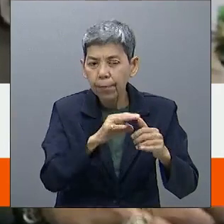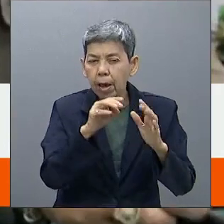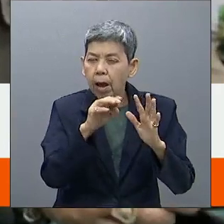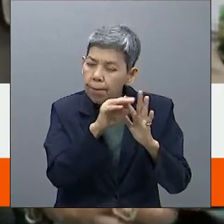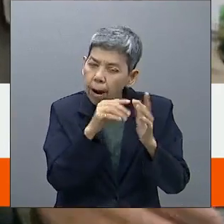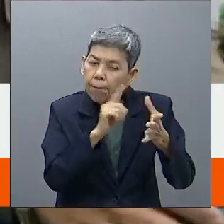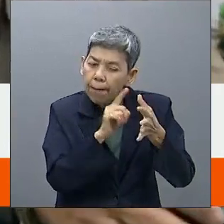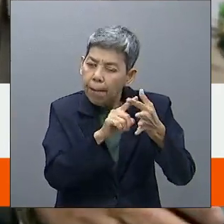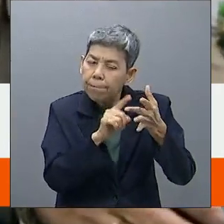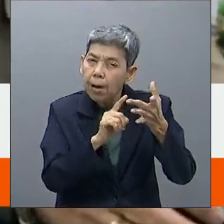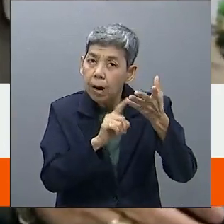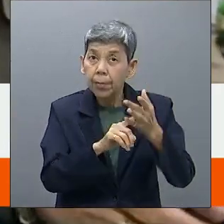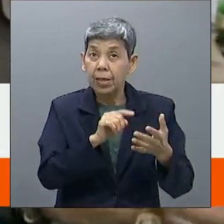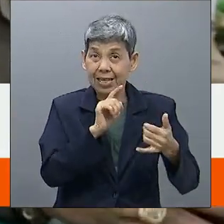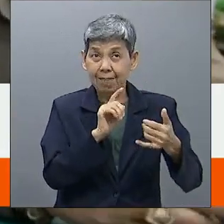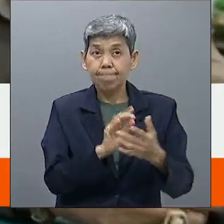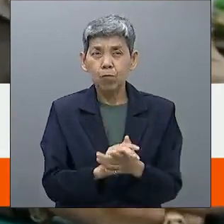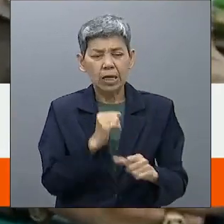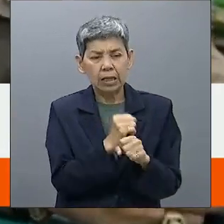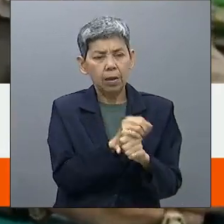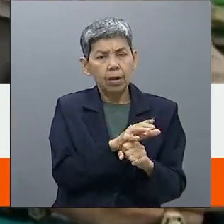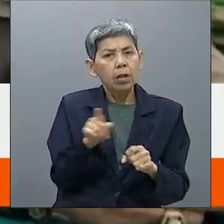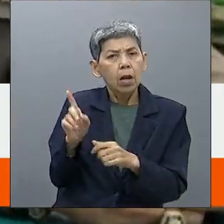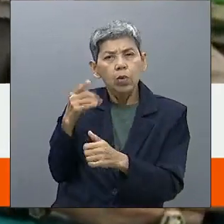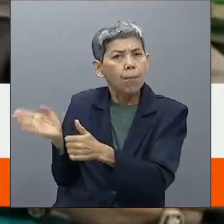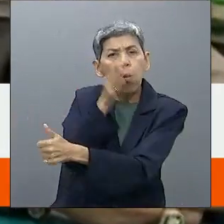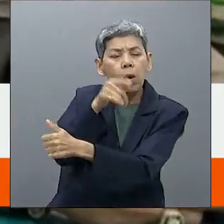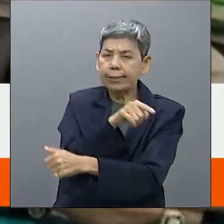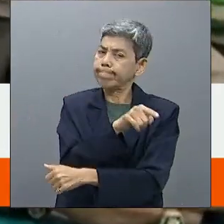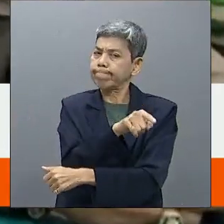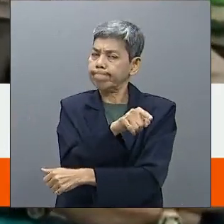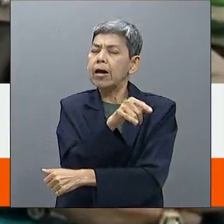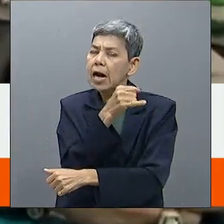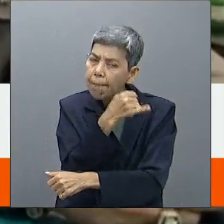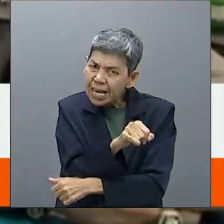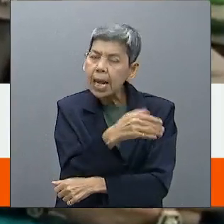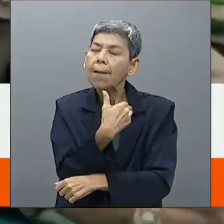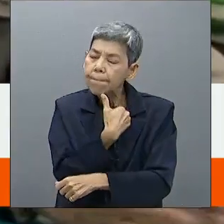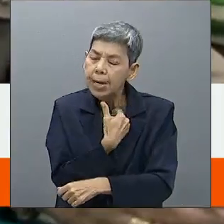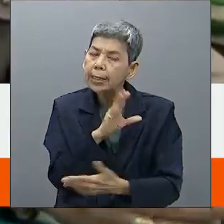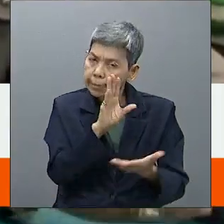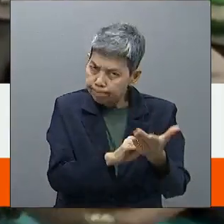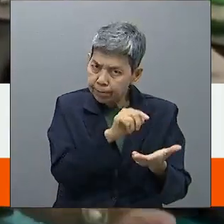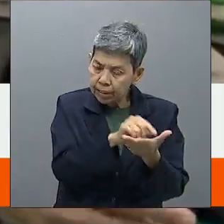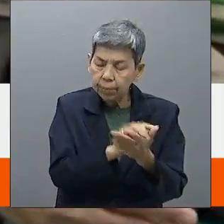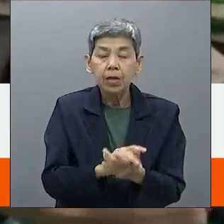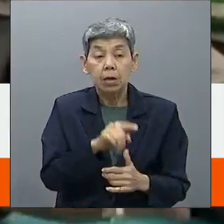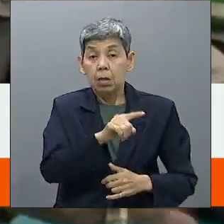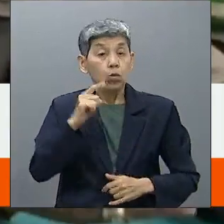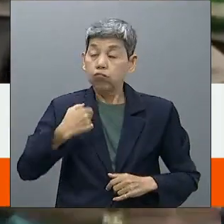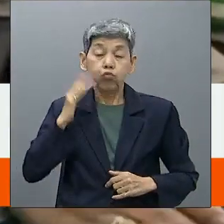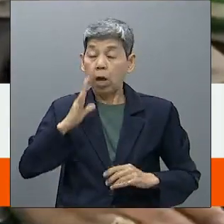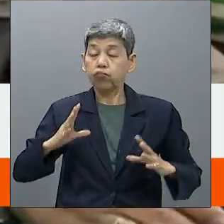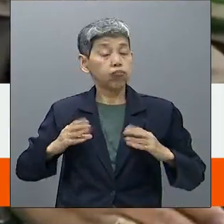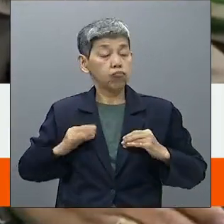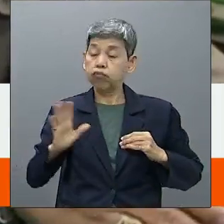จ ักรวาลนะครับว่าทำร้ายร่างกายผู้อื่นเป็นเหตุให้ได้รับอันตรายแก่กายและจิตใจการในเบื้องต้นเขาก็ให้การรักษาอย่